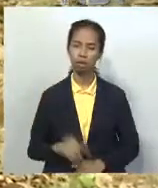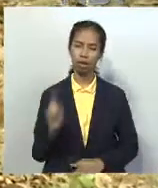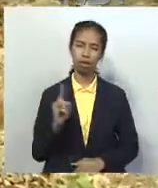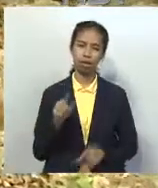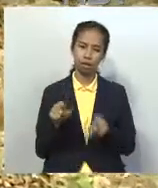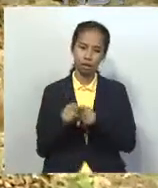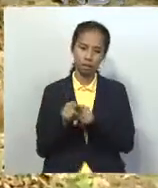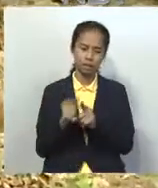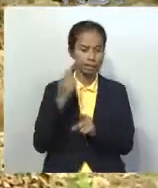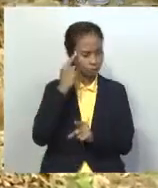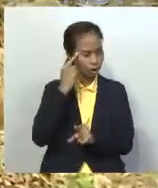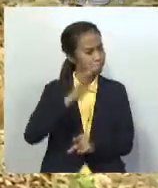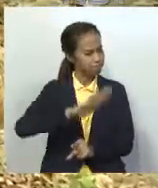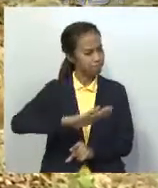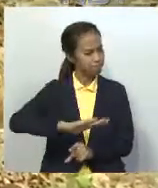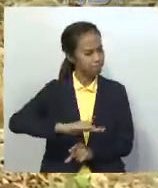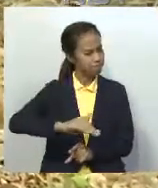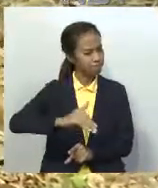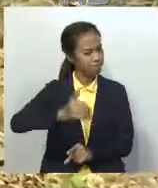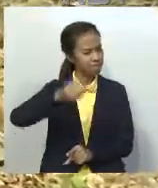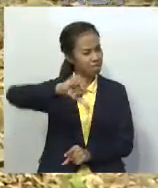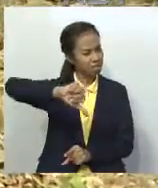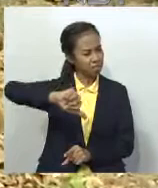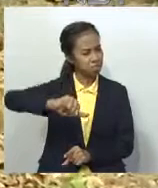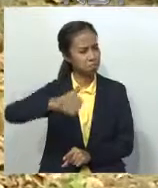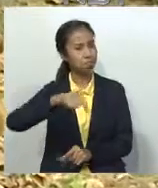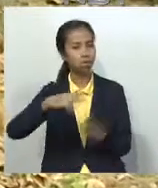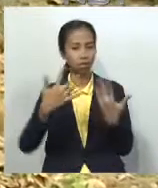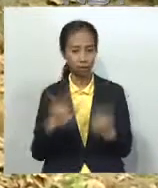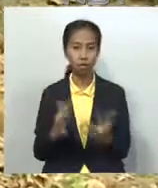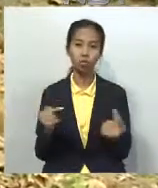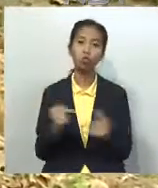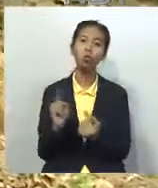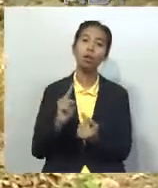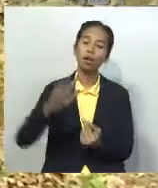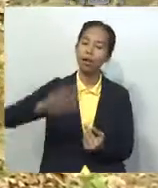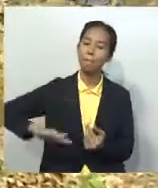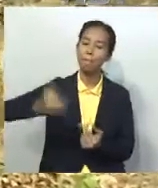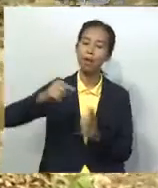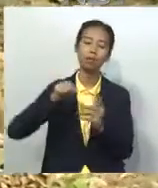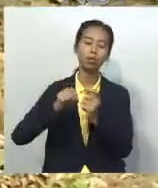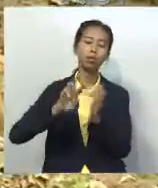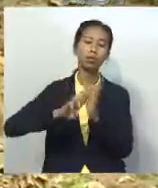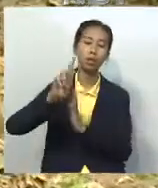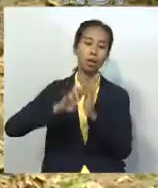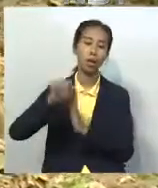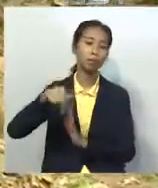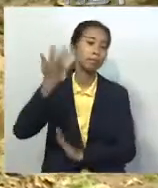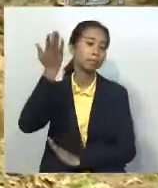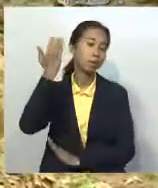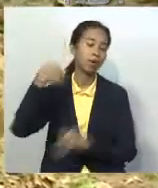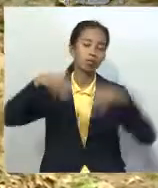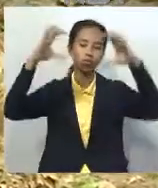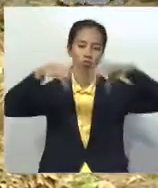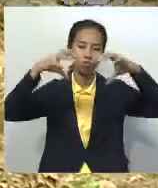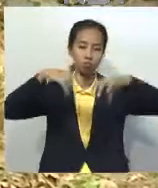ข้างที่จะเคลื่อนดีขึ้นนะคะรวมถึงที่เขตเทศบาลนครเชียงรายด้วยค่ะเพราะว่าพื้นที่ตรงนั้นหลังจากที่เมื่อคืนนี้มีฝนต